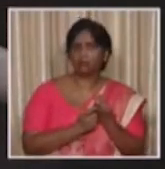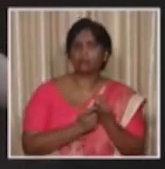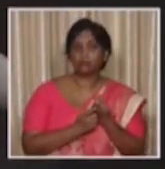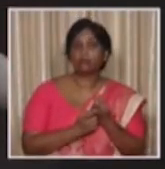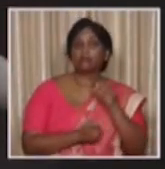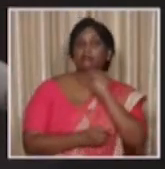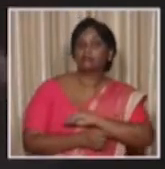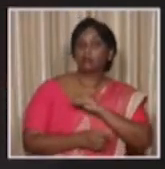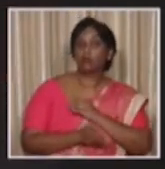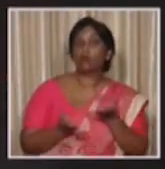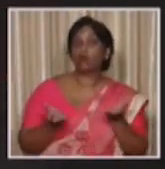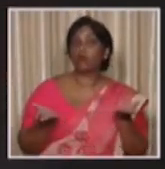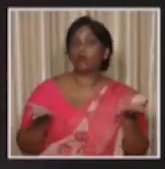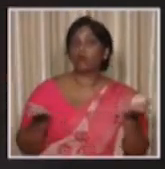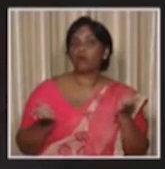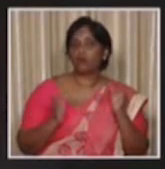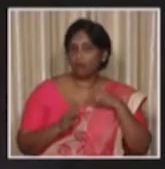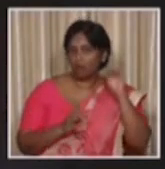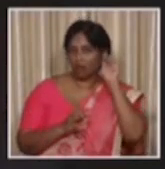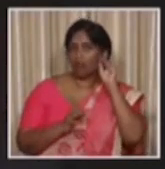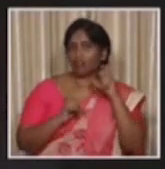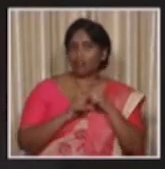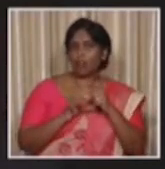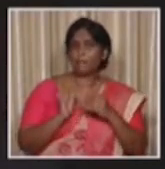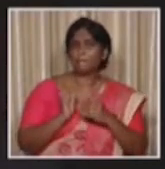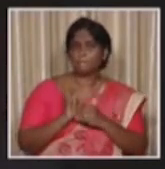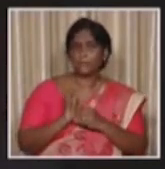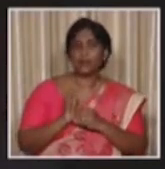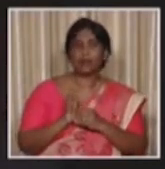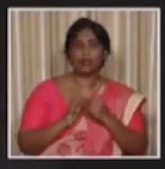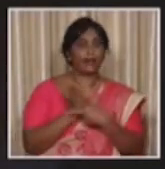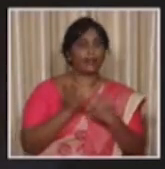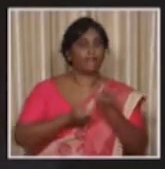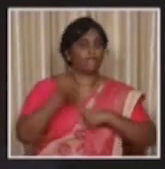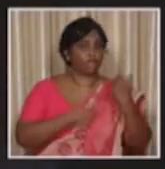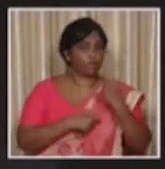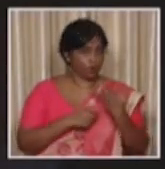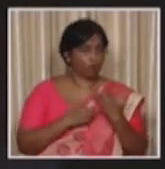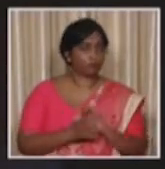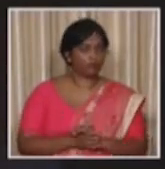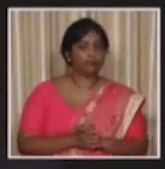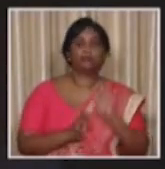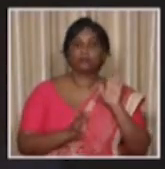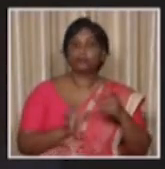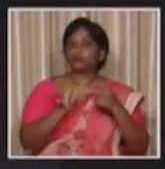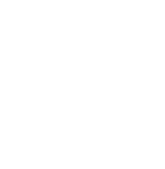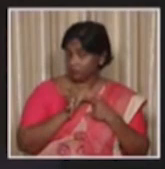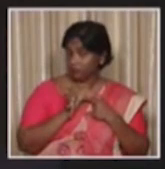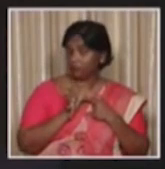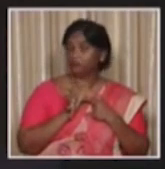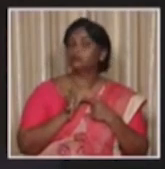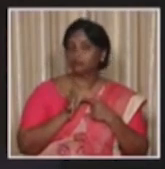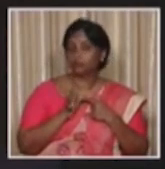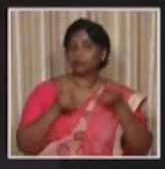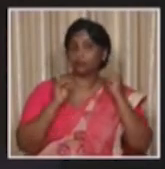කාගේ සාක්කුවටද වැටුනේ අපිට ආරංචි විදියට ඩොලර් මිලියන 10ක 11 ටිකට් විතර අපි කිල්ලා තියෙනවා එහෙමනම් ඒකටත් උත්තර දෙන්න මම